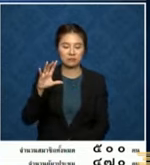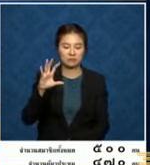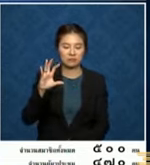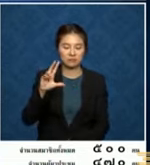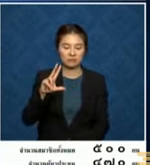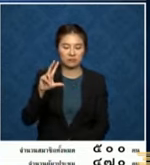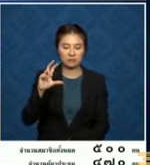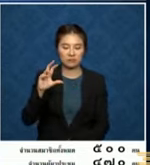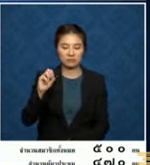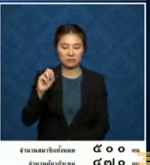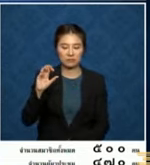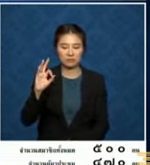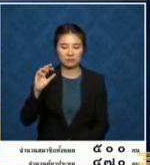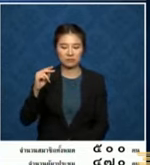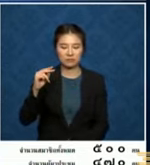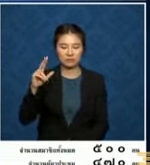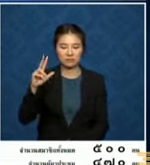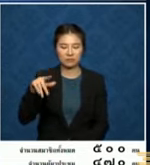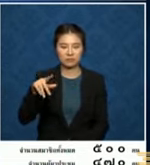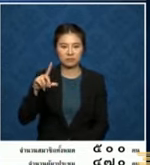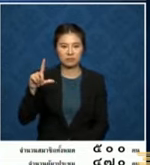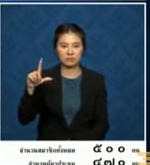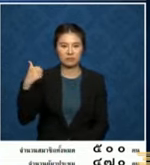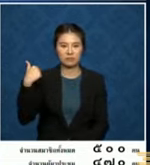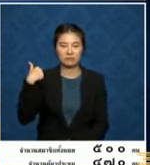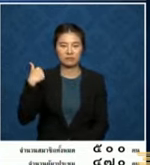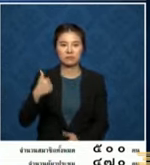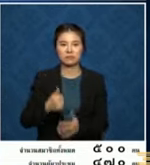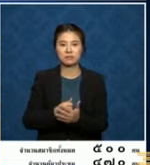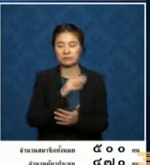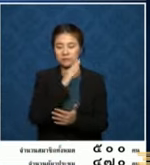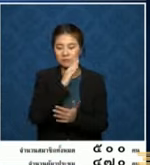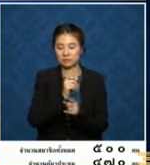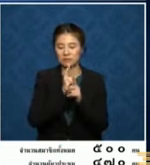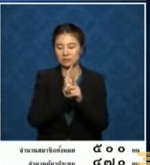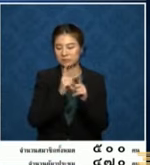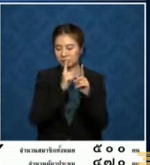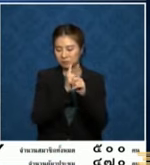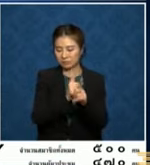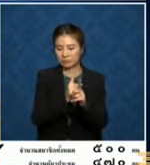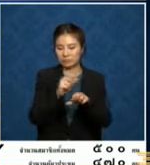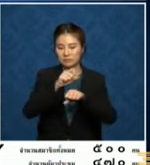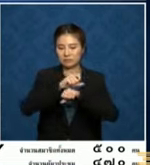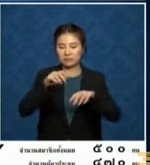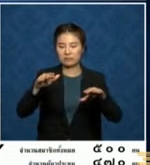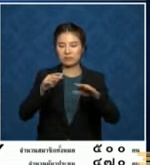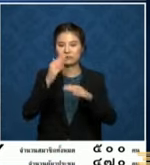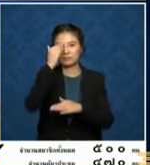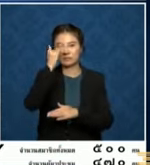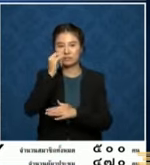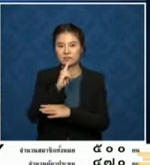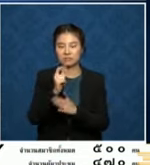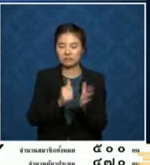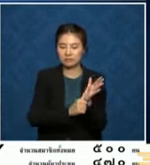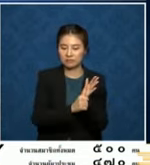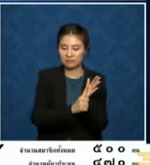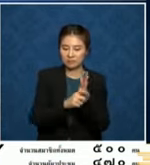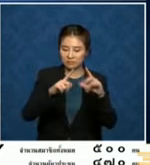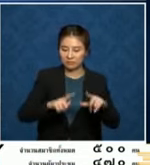61,395,800บาทตามข่าวลง58ล้านก็ตรงกับที่ประกาศมันตรงเพราะอะไรครับเพราะไปปรับลดไ